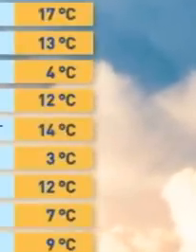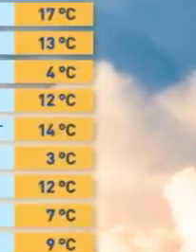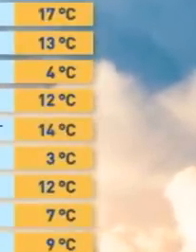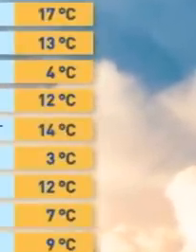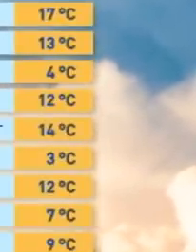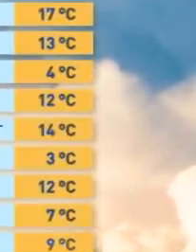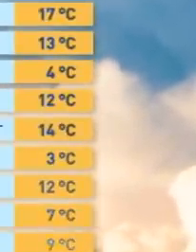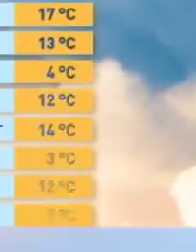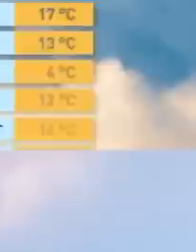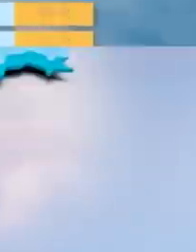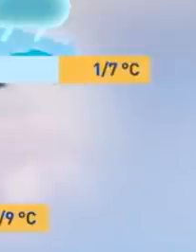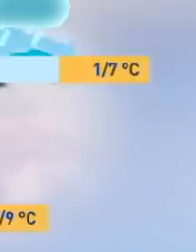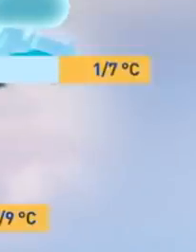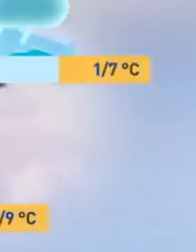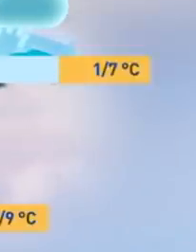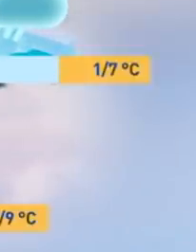snijeg.